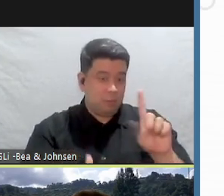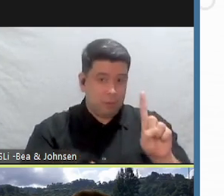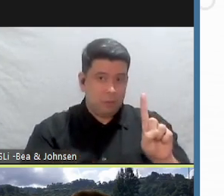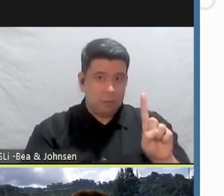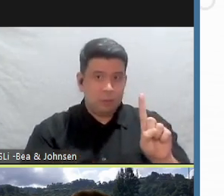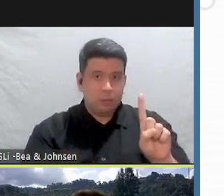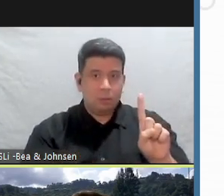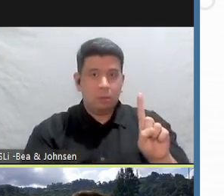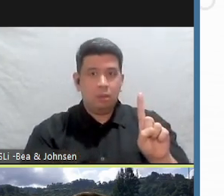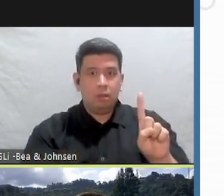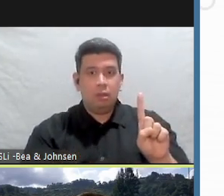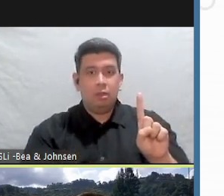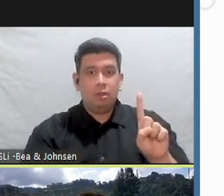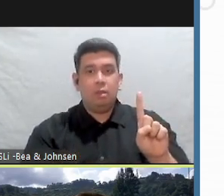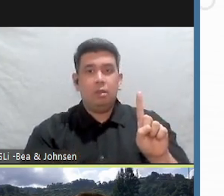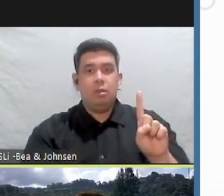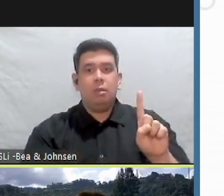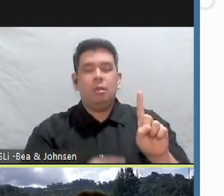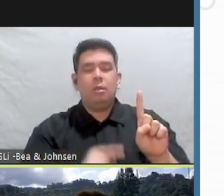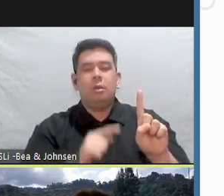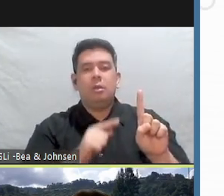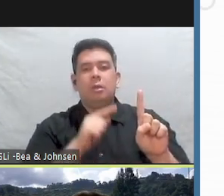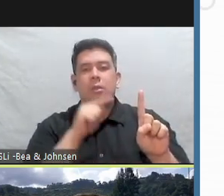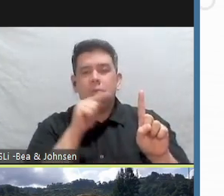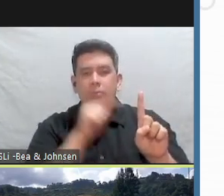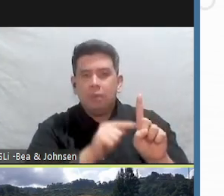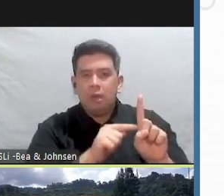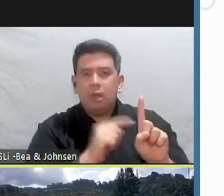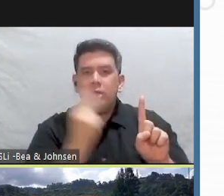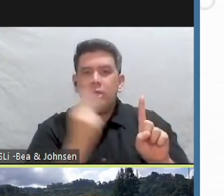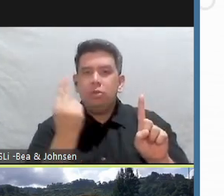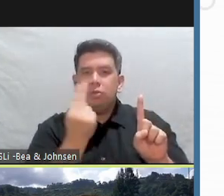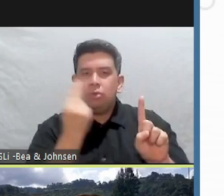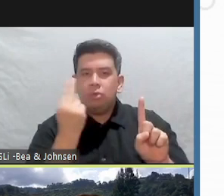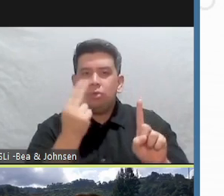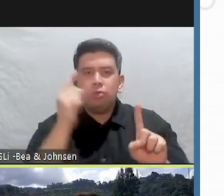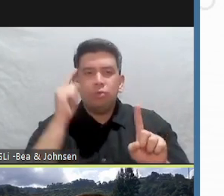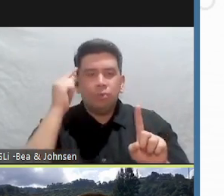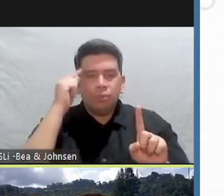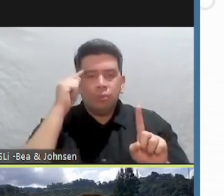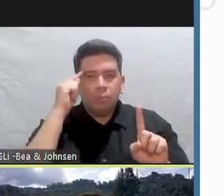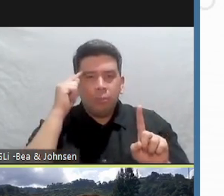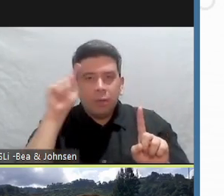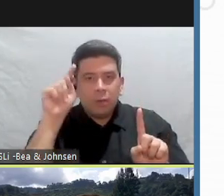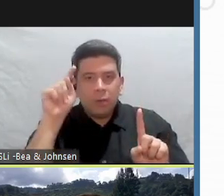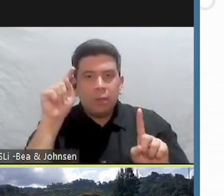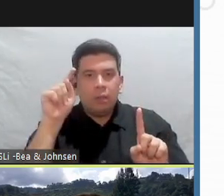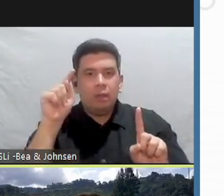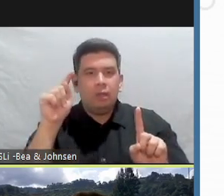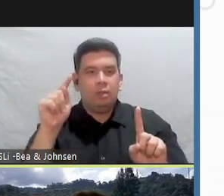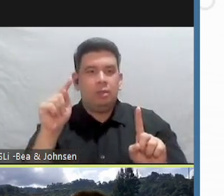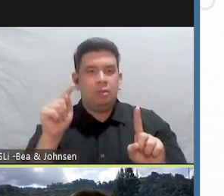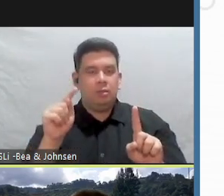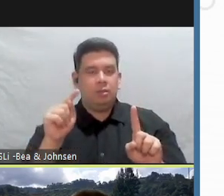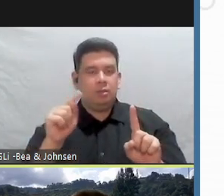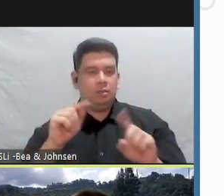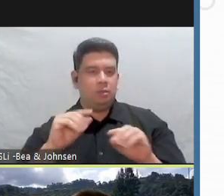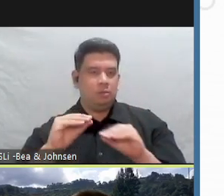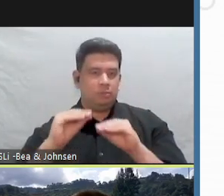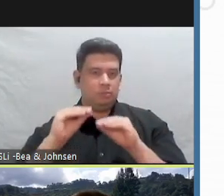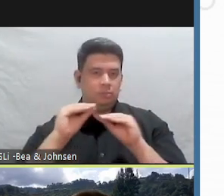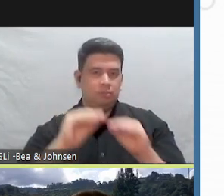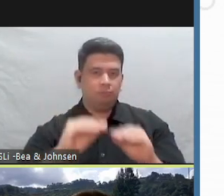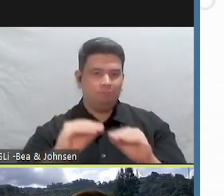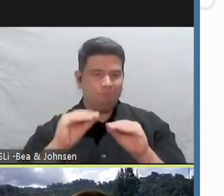mga L1 pala natin ay magagamit natin. Hindi siya pambahay. Pwede magagamit natin,